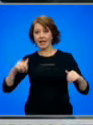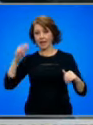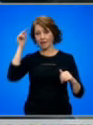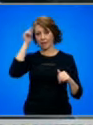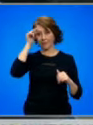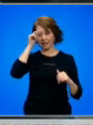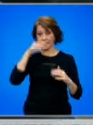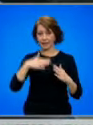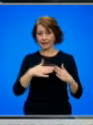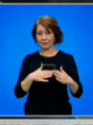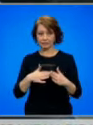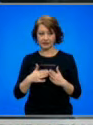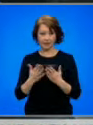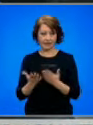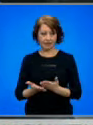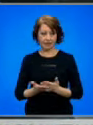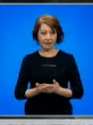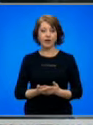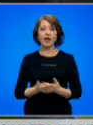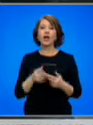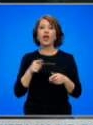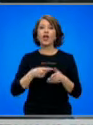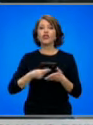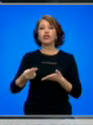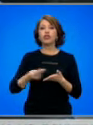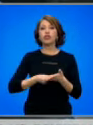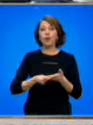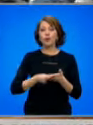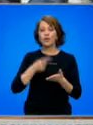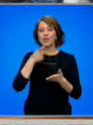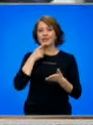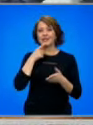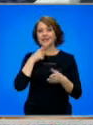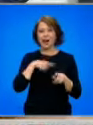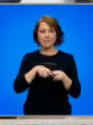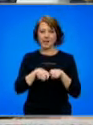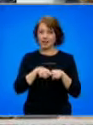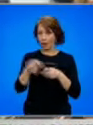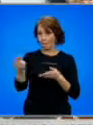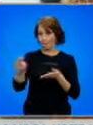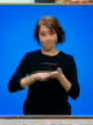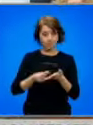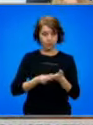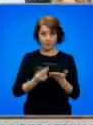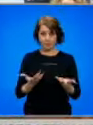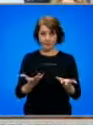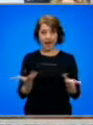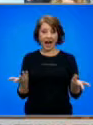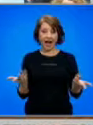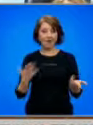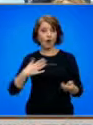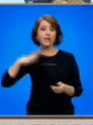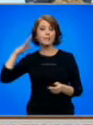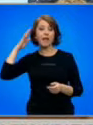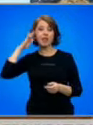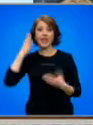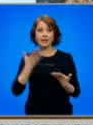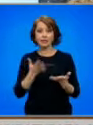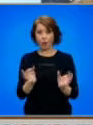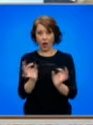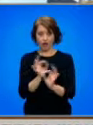Те подписаха ли договор за приятелство с България? Да, подписаха. И казвам, какво е изпълнено от него?